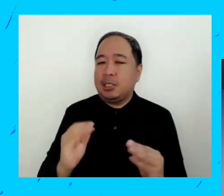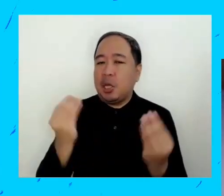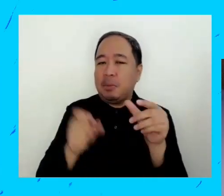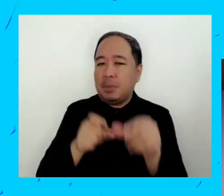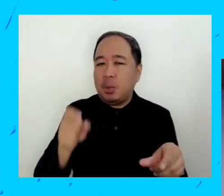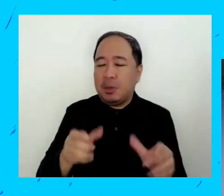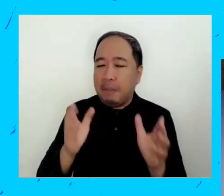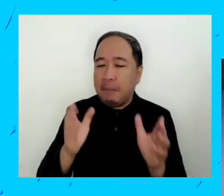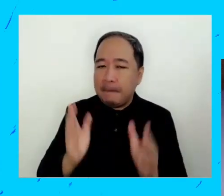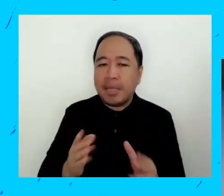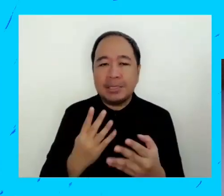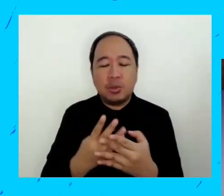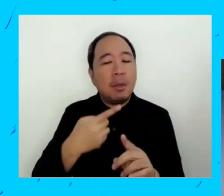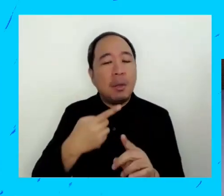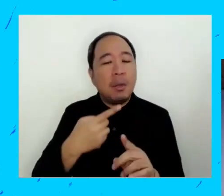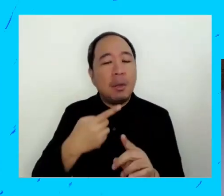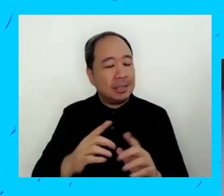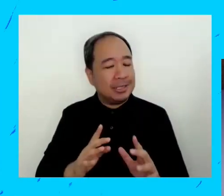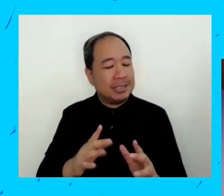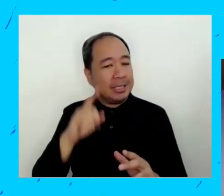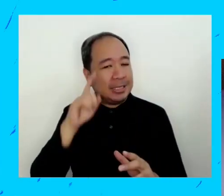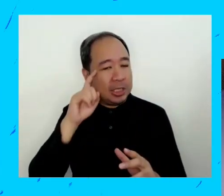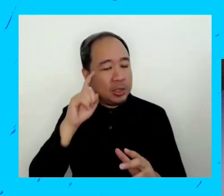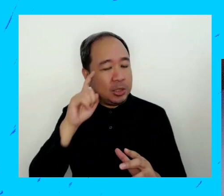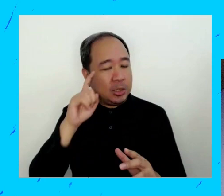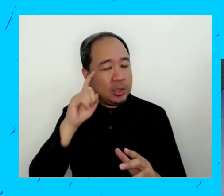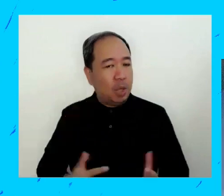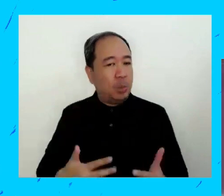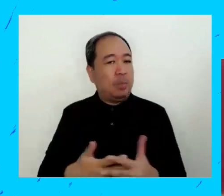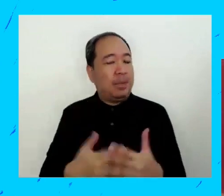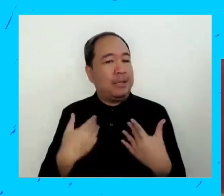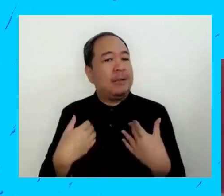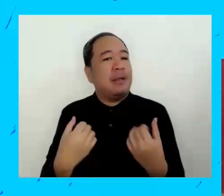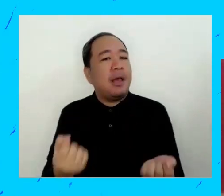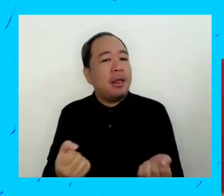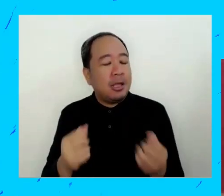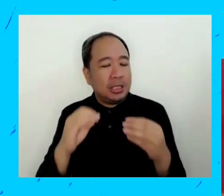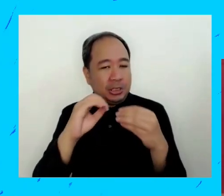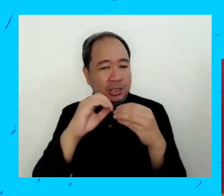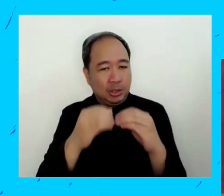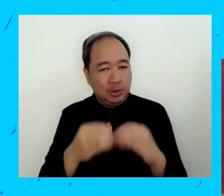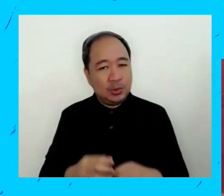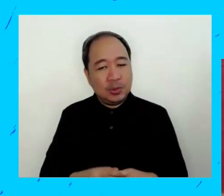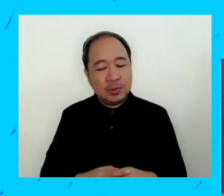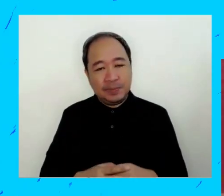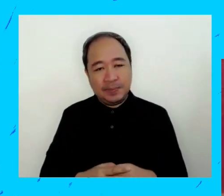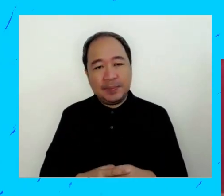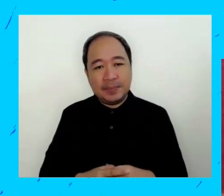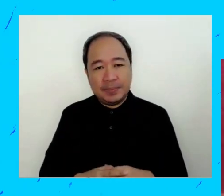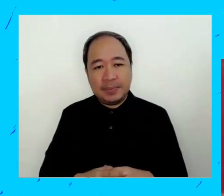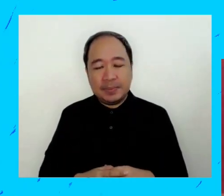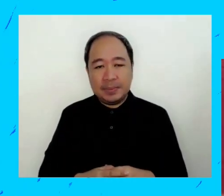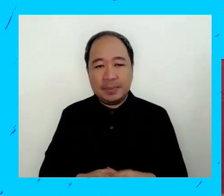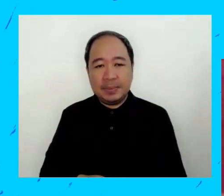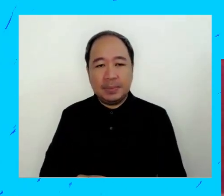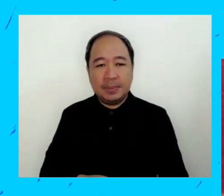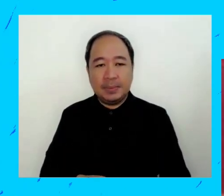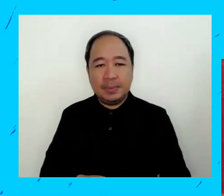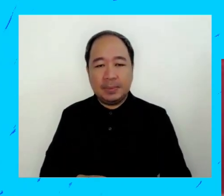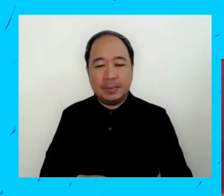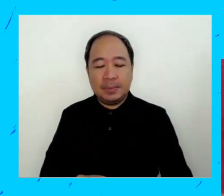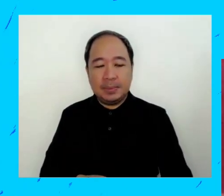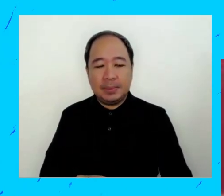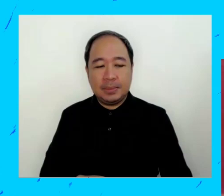en priorité les personnes qui sont dans les jeunes qui sont dans les systèmes de prison.